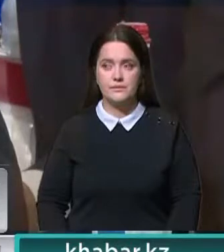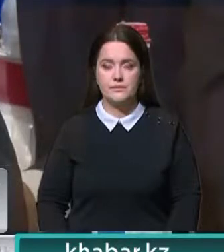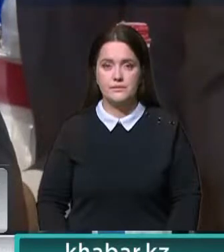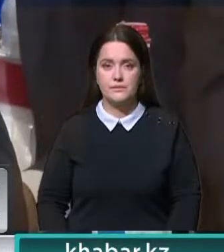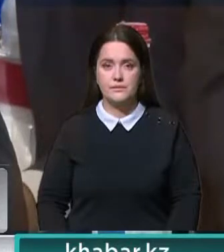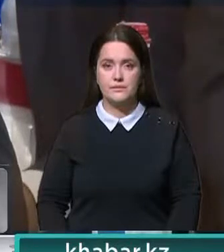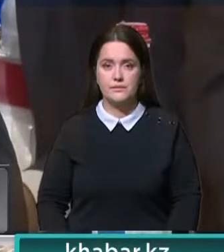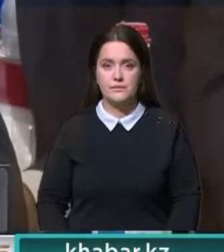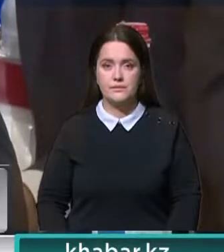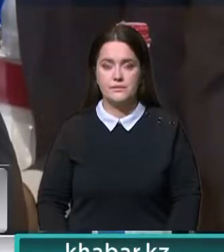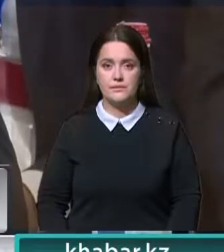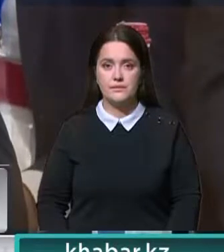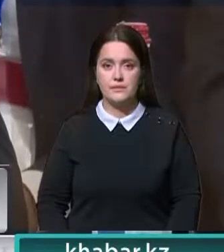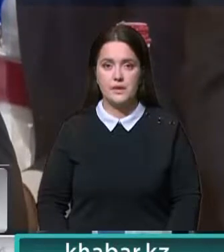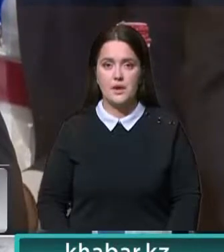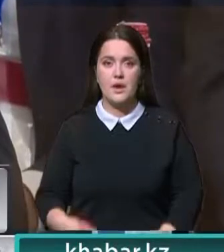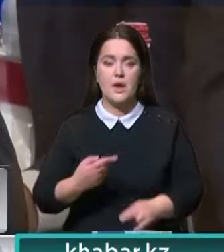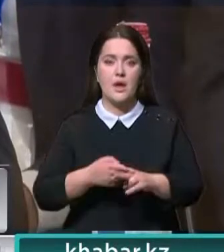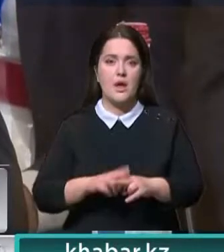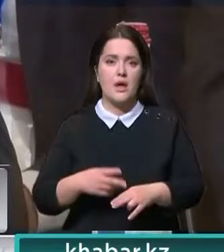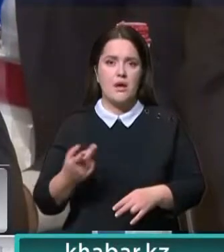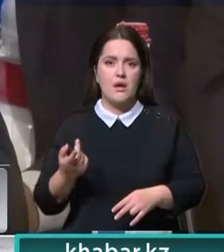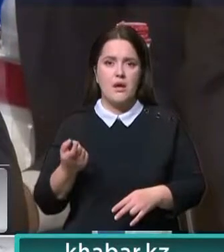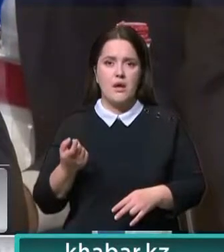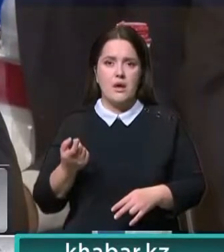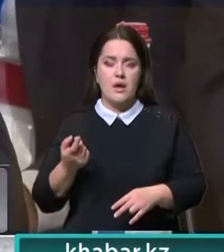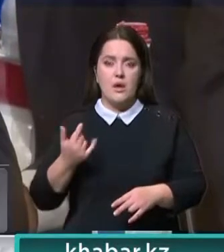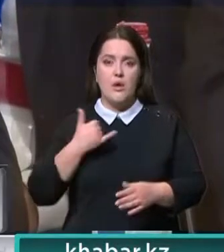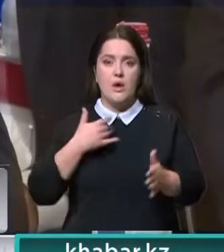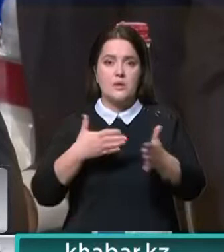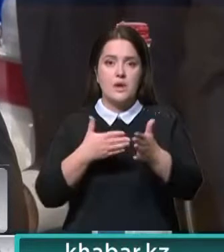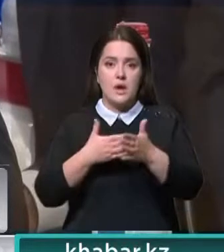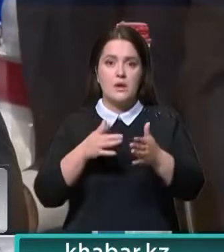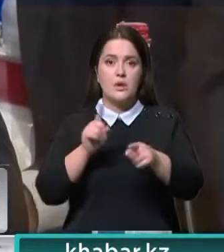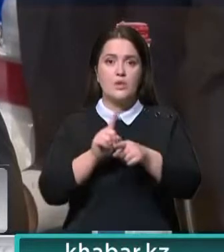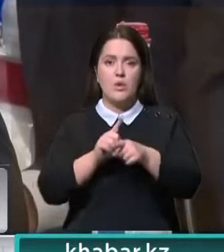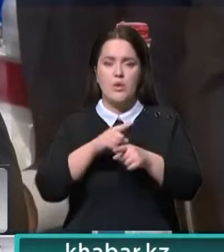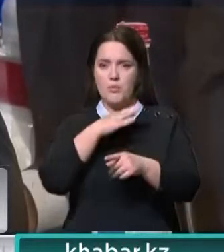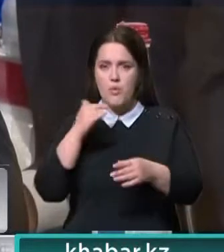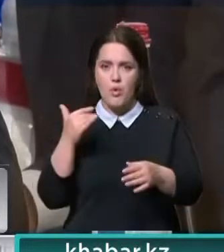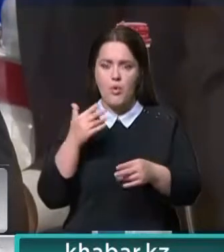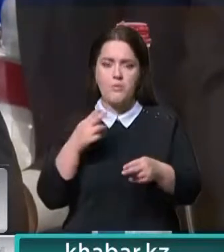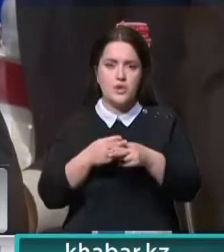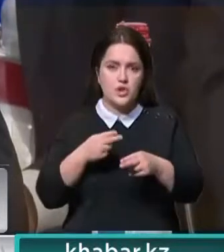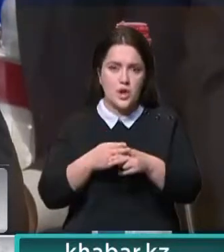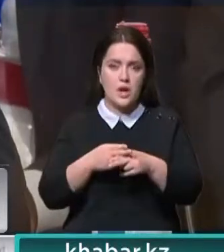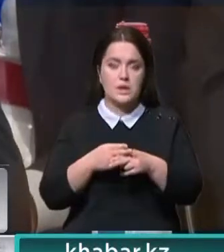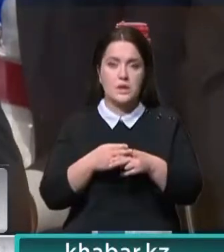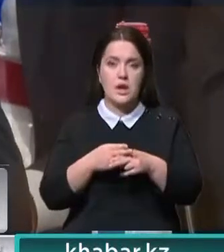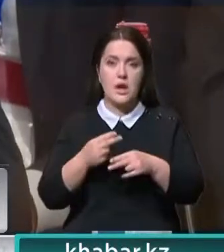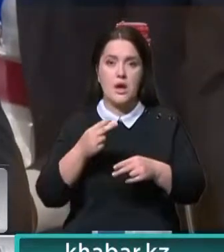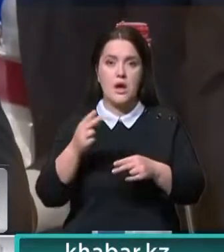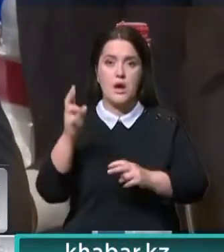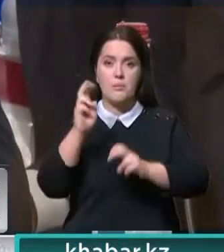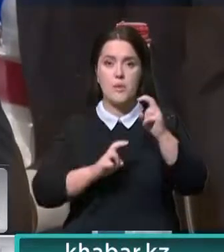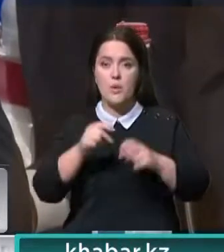Технические и технологические требования, местное содержание, даже географические ограничения – это далеко не полный перечень барьеров, с которыми сталкиваются предприятия